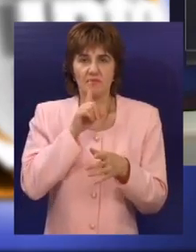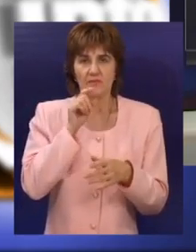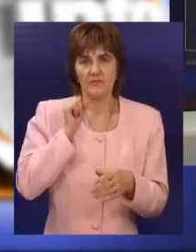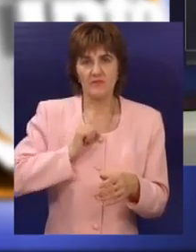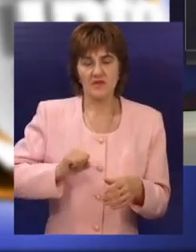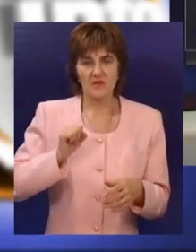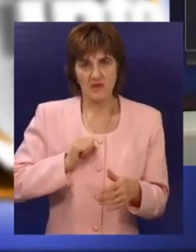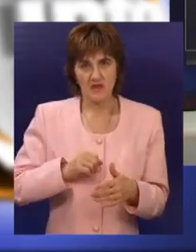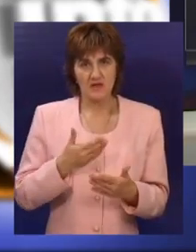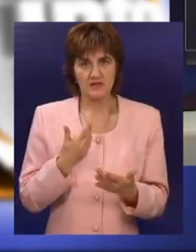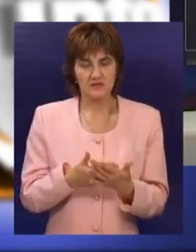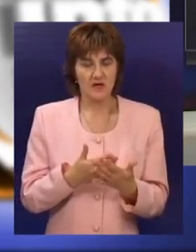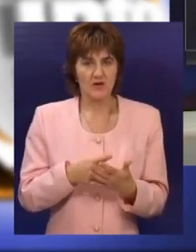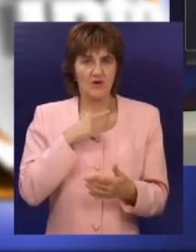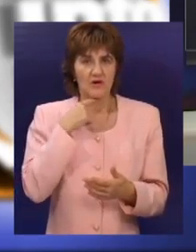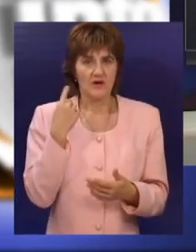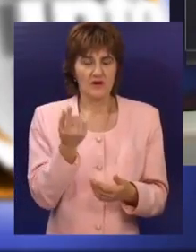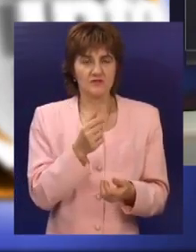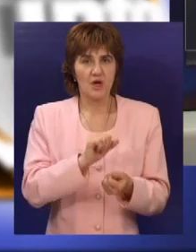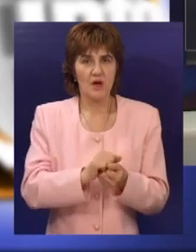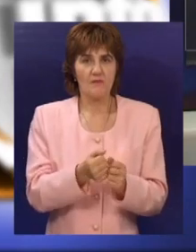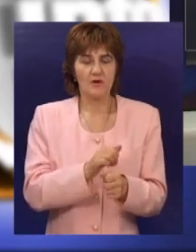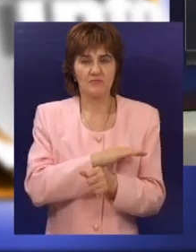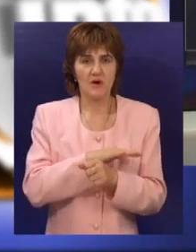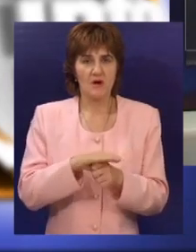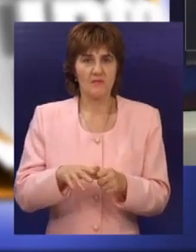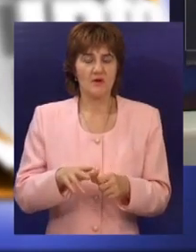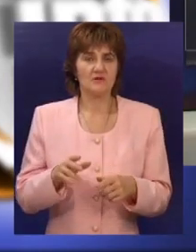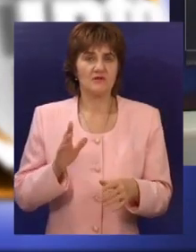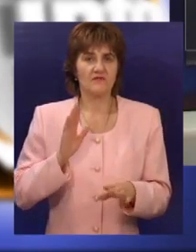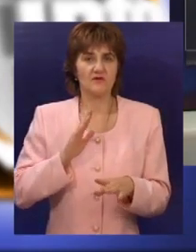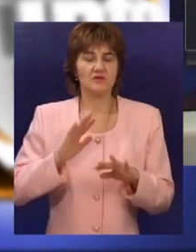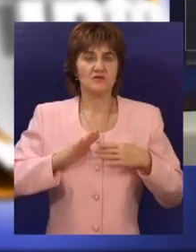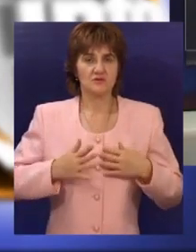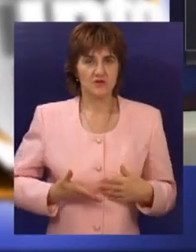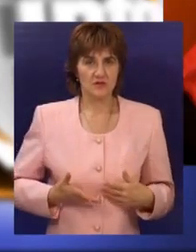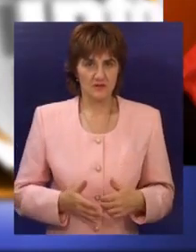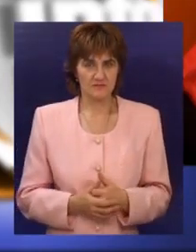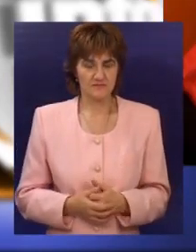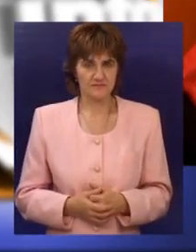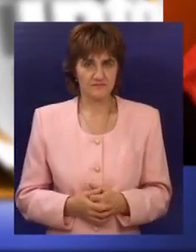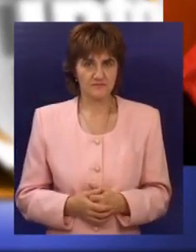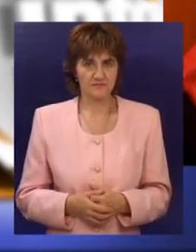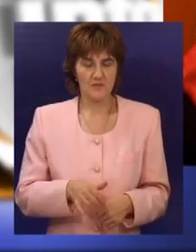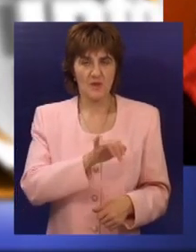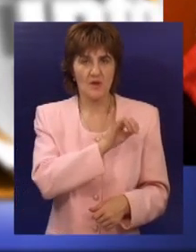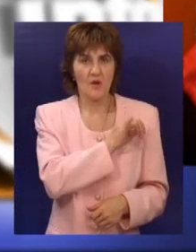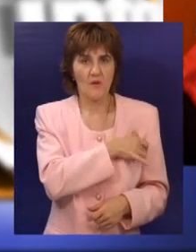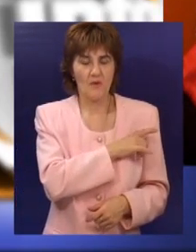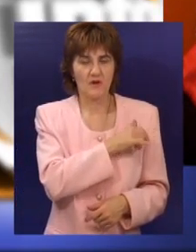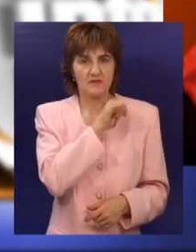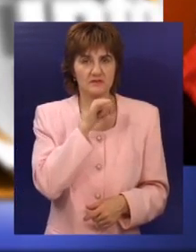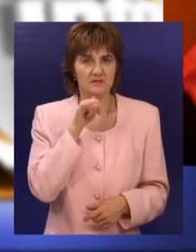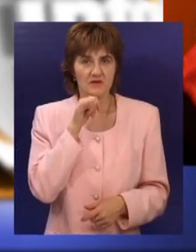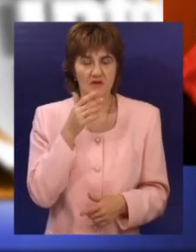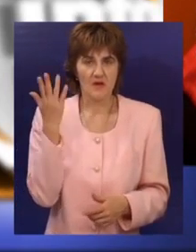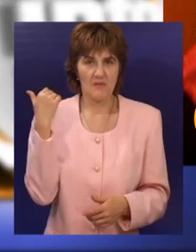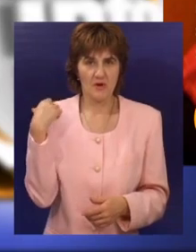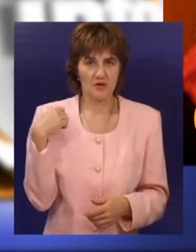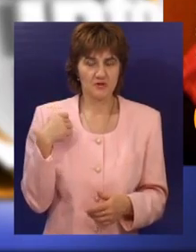nasilnika. Saopšteno je povodom Međunarodnog dana borbe protiv nasilja nad ženama. Policijska uprava u Subotici je u